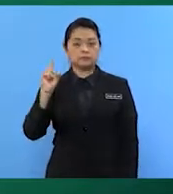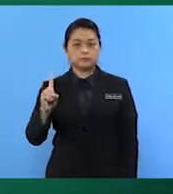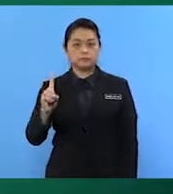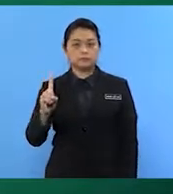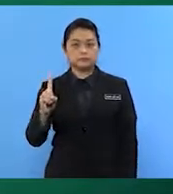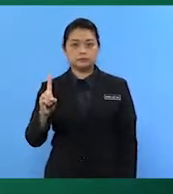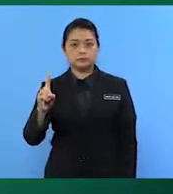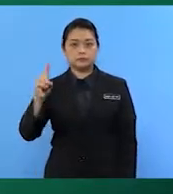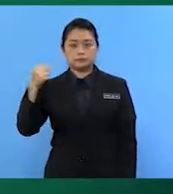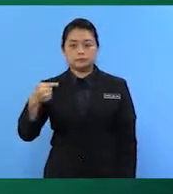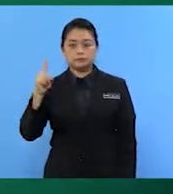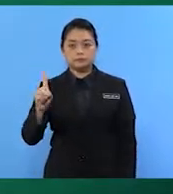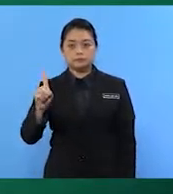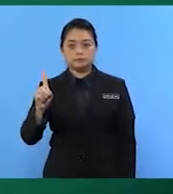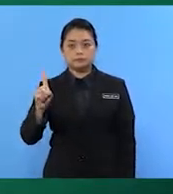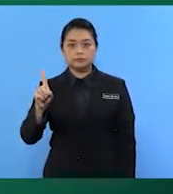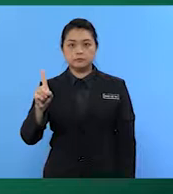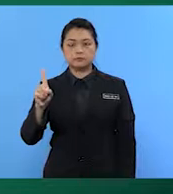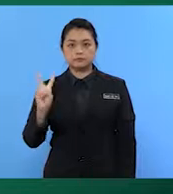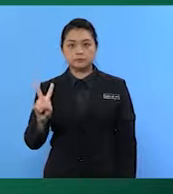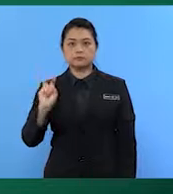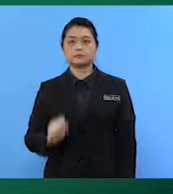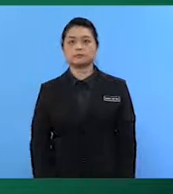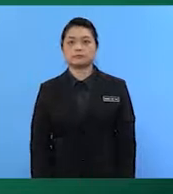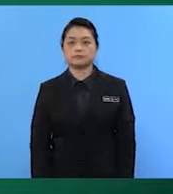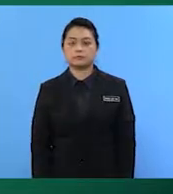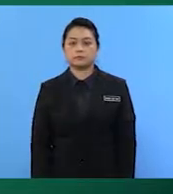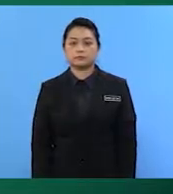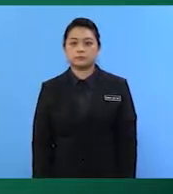1, negatif 1 dan 2.